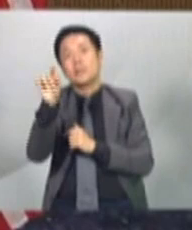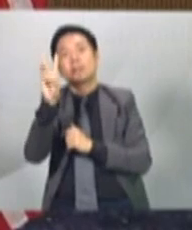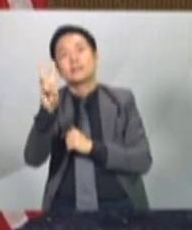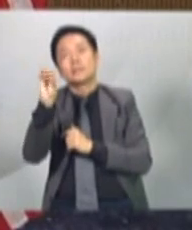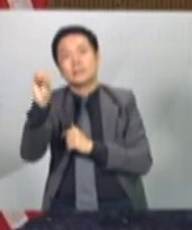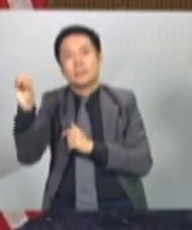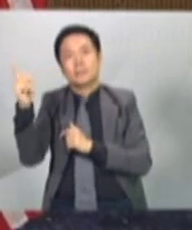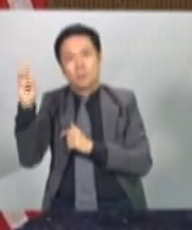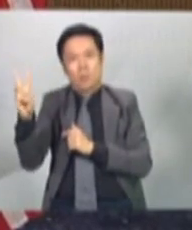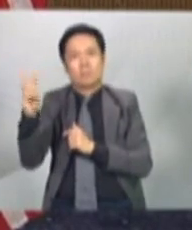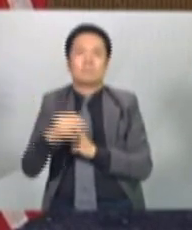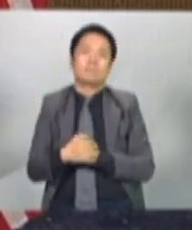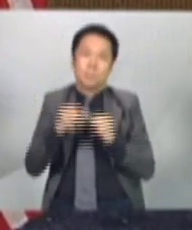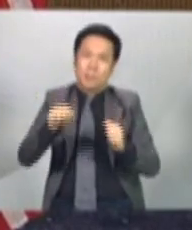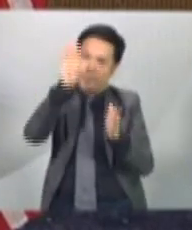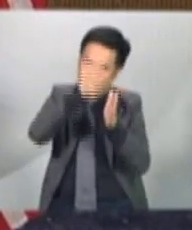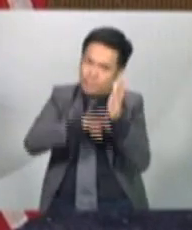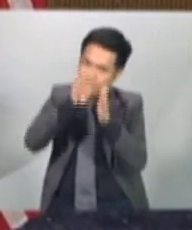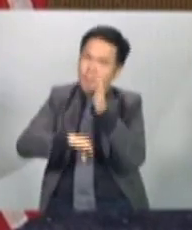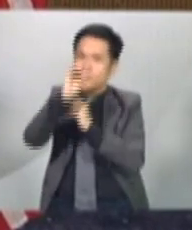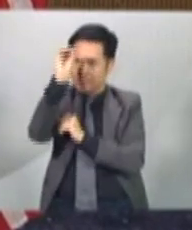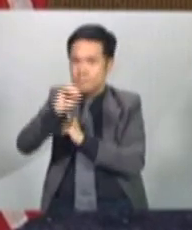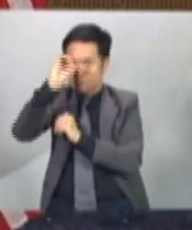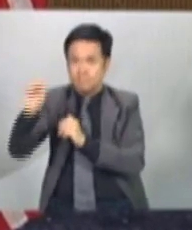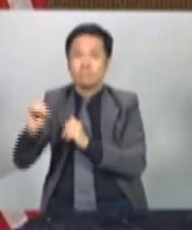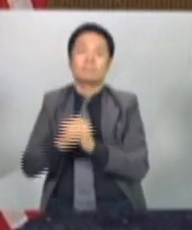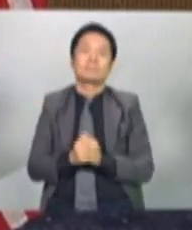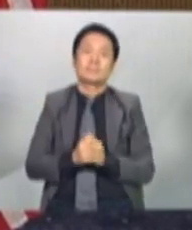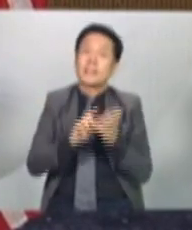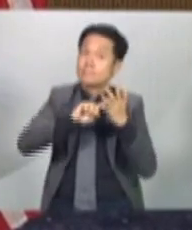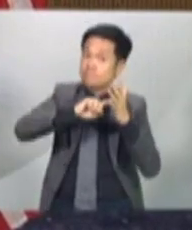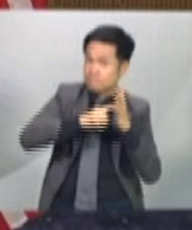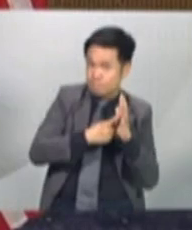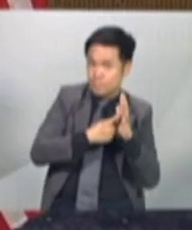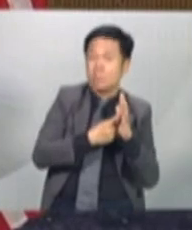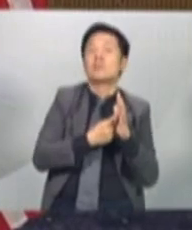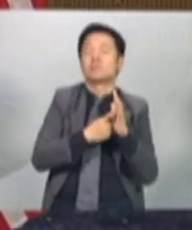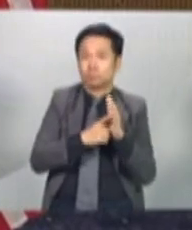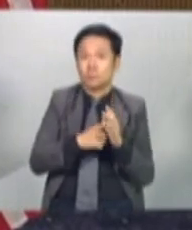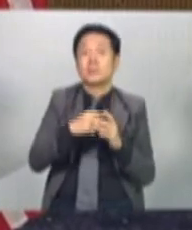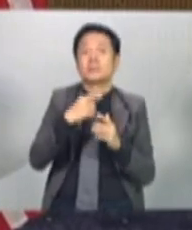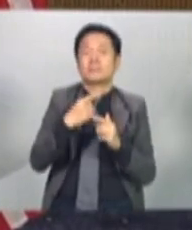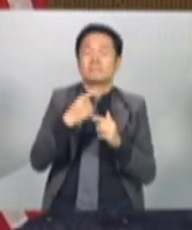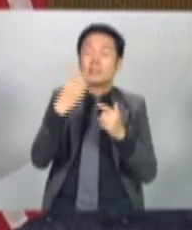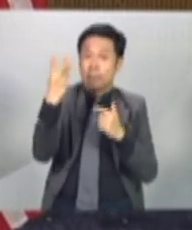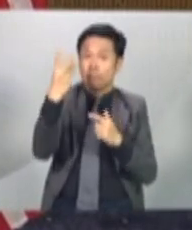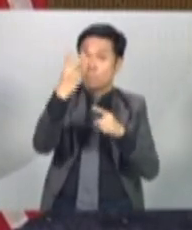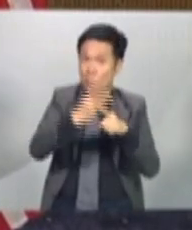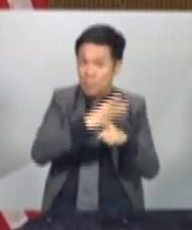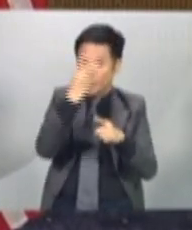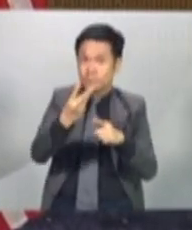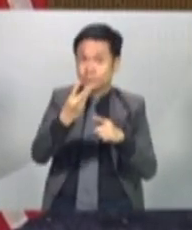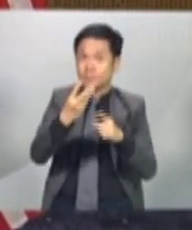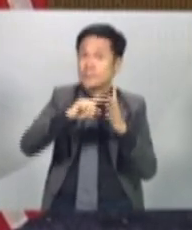600 kilowatt diskon ini akan berpuasa bagi tempoh 6 bulan mulai Bell